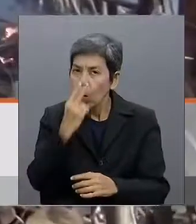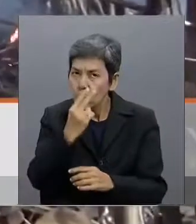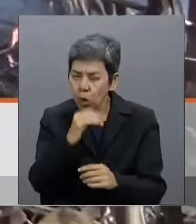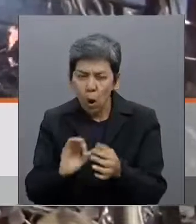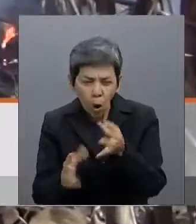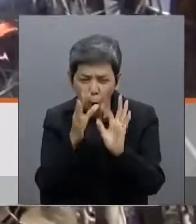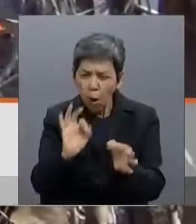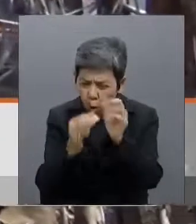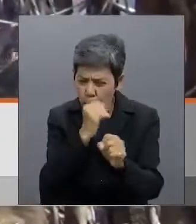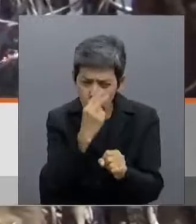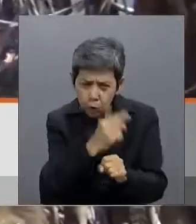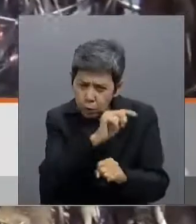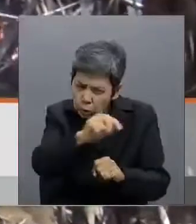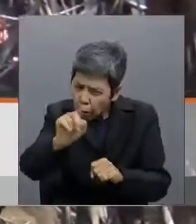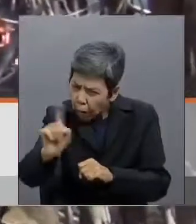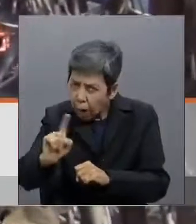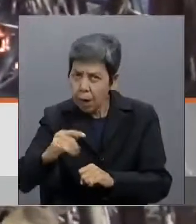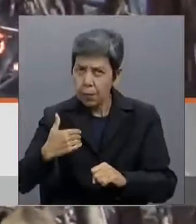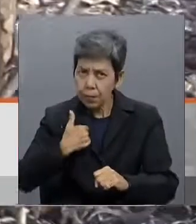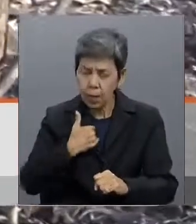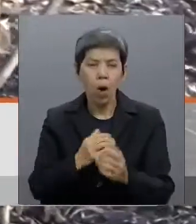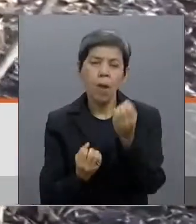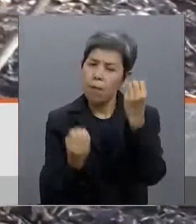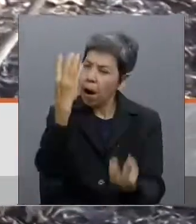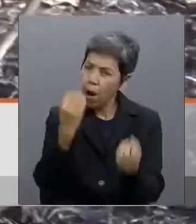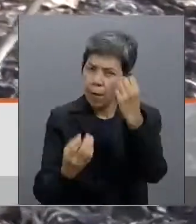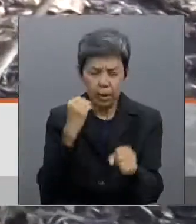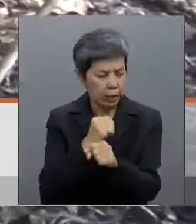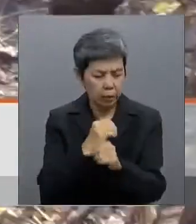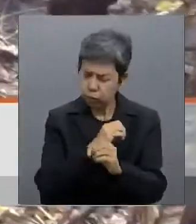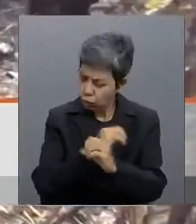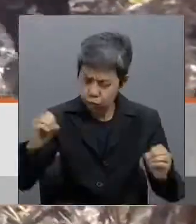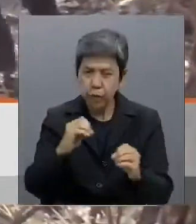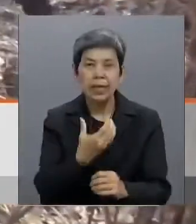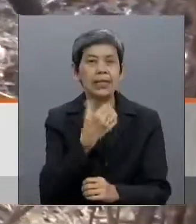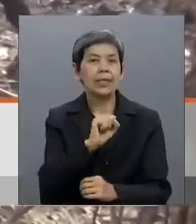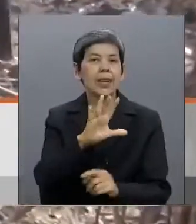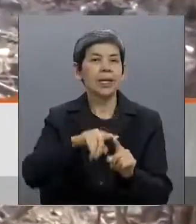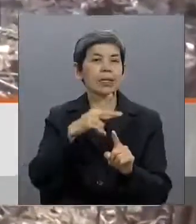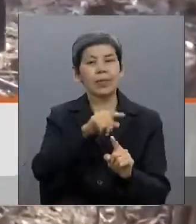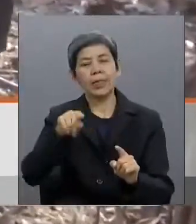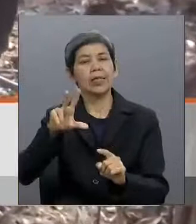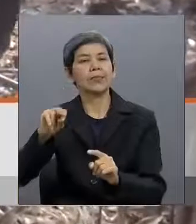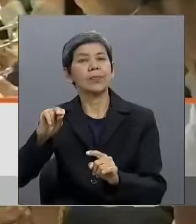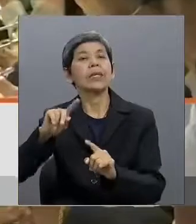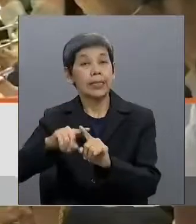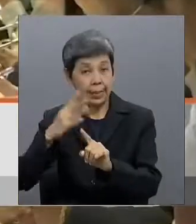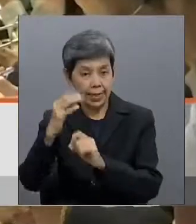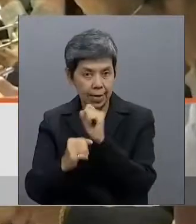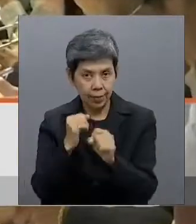ความร้อนแล้วก็หรือว่าจุดฮอตสปอตในพื้นที่ป่าให้เป็นศูนย์ในระหว่างวันที่15มีนาคมถึง30เมษ